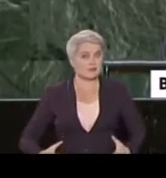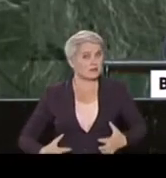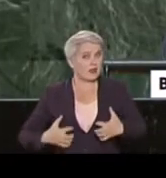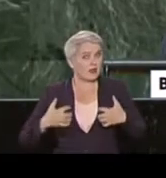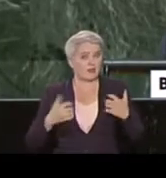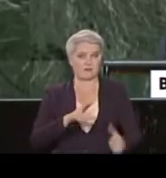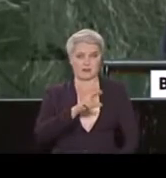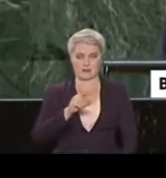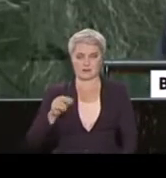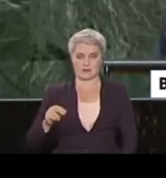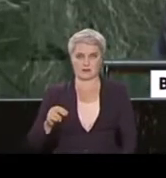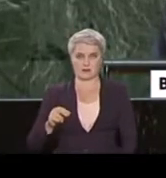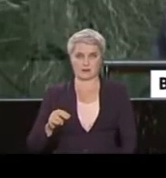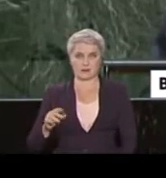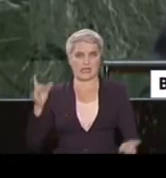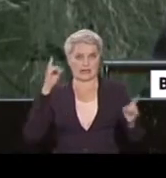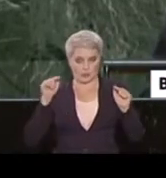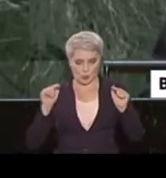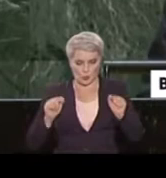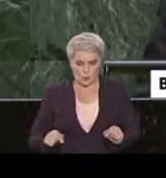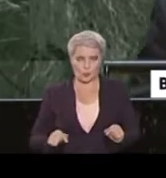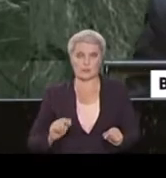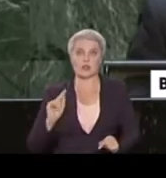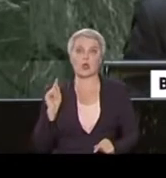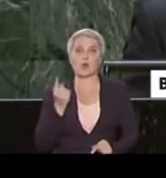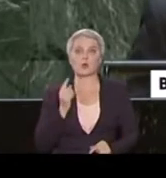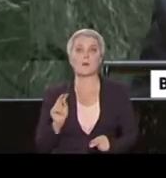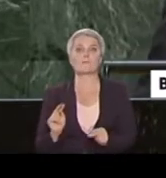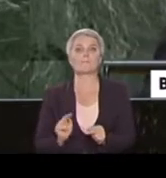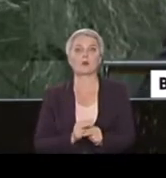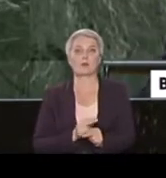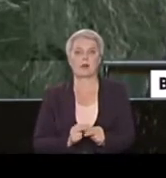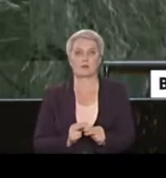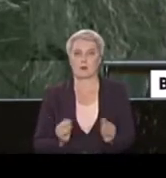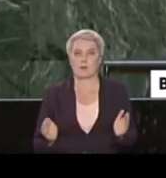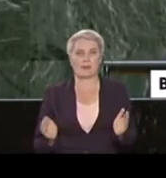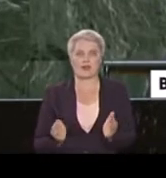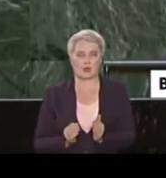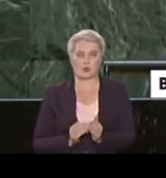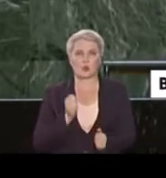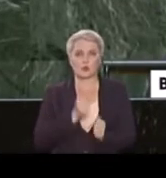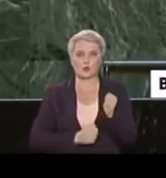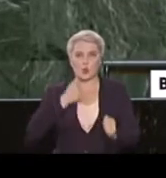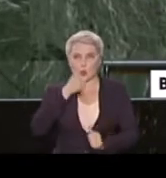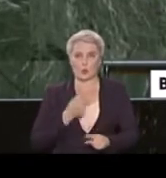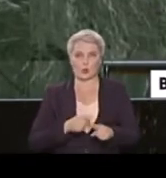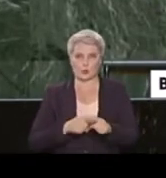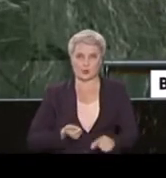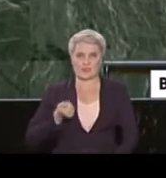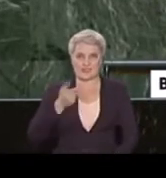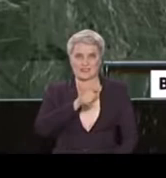цифри, звучать тут з однією лише поправкою, маленькою. Щороку ці цифри